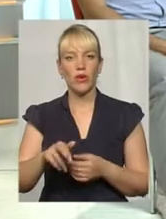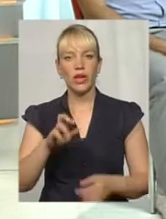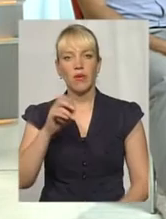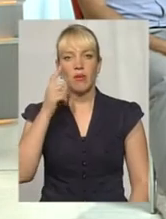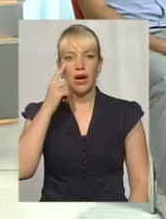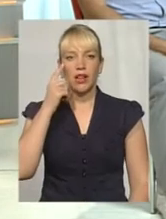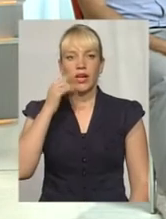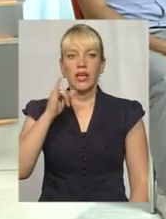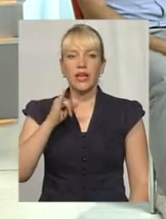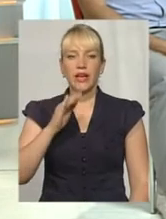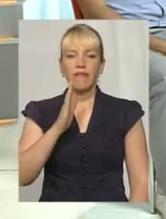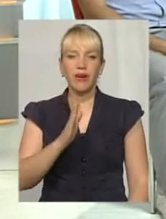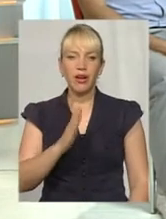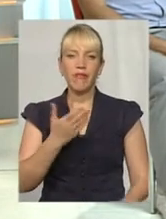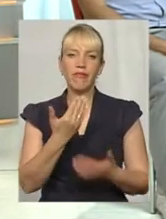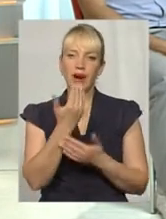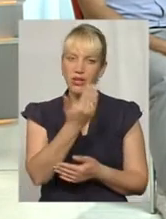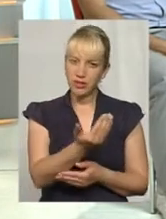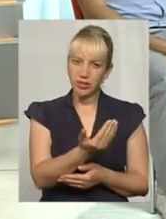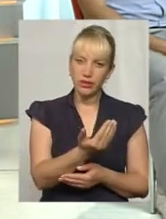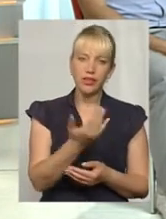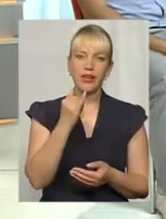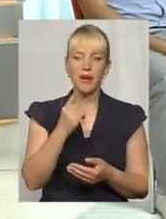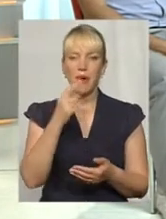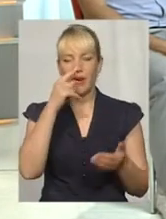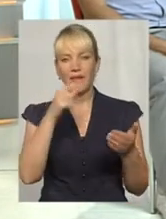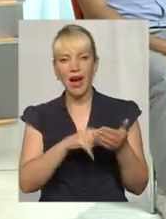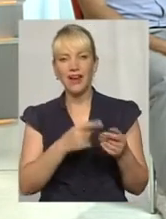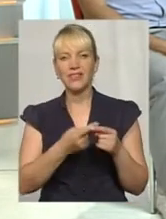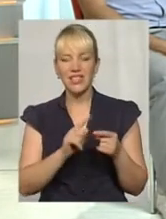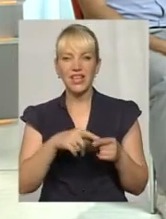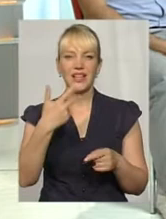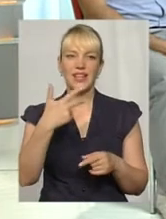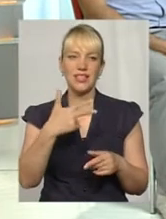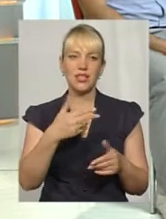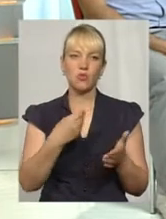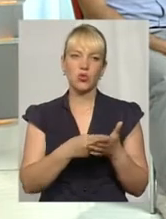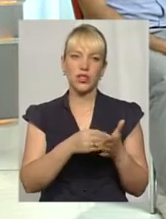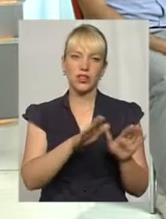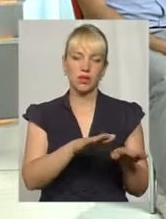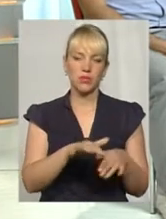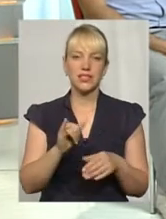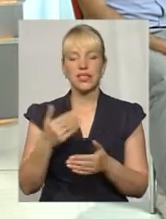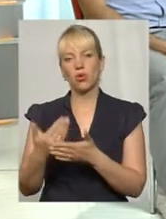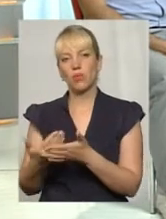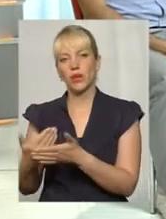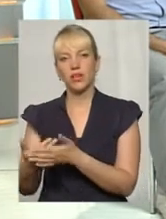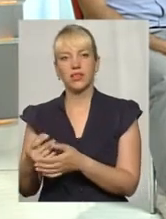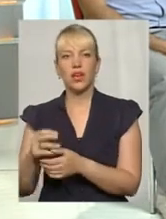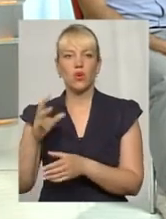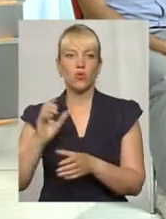балах і вас попадає в цих 30 бюджетних місць, і, до прикладу, в університет